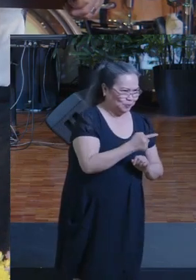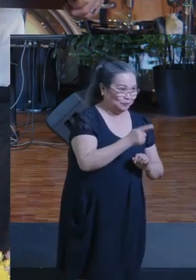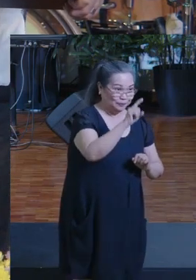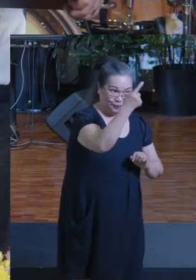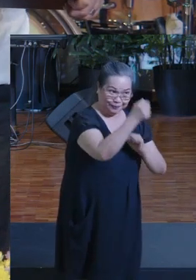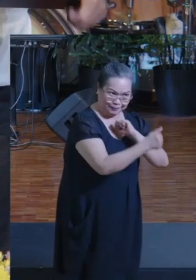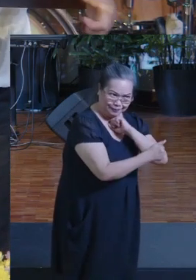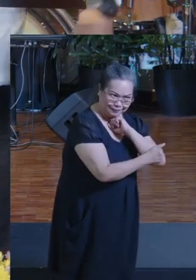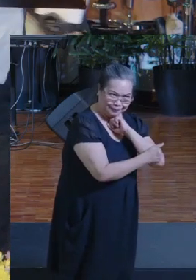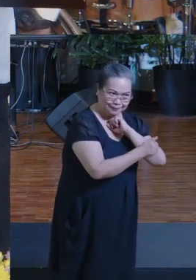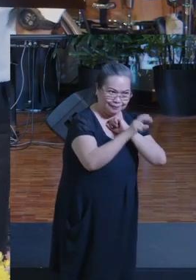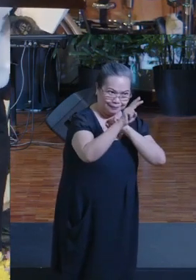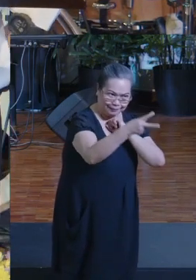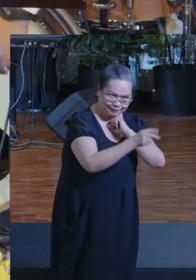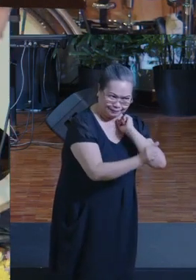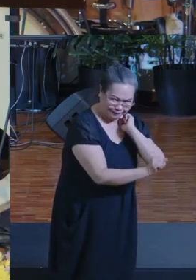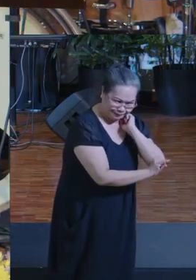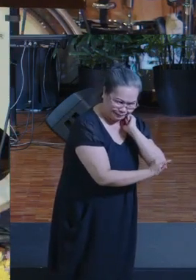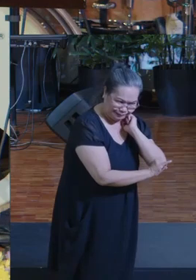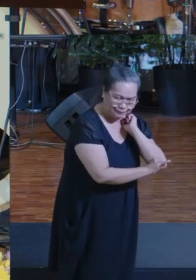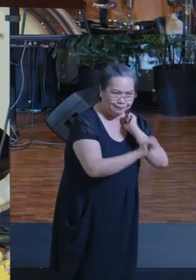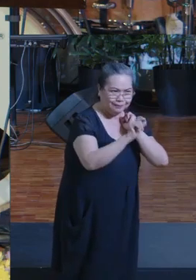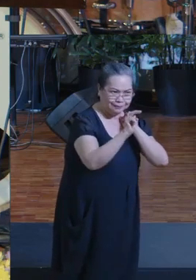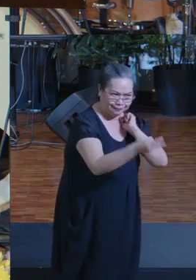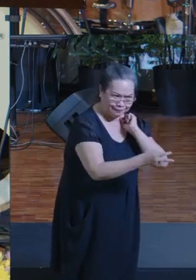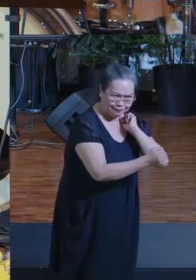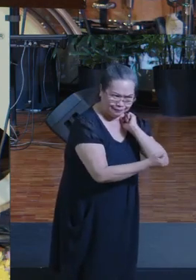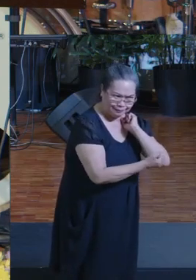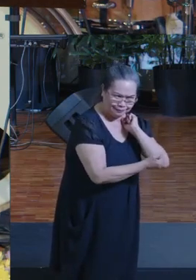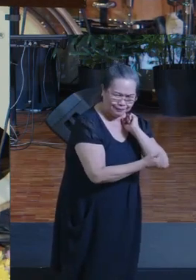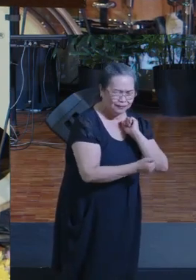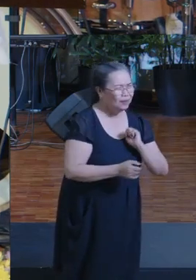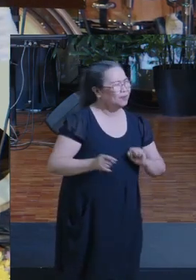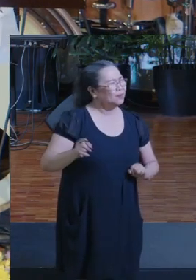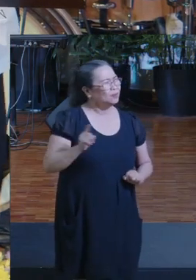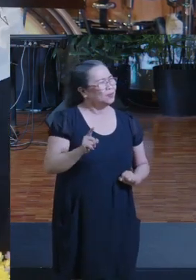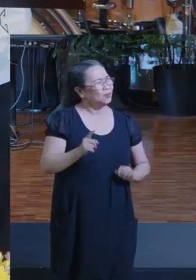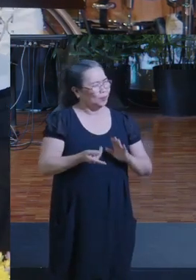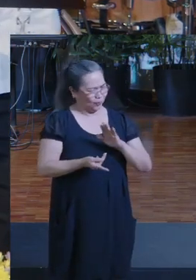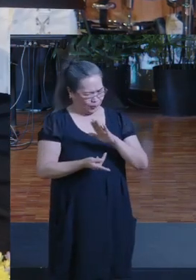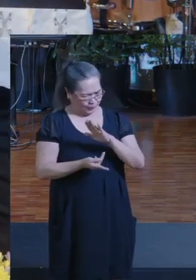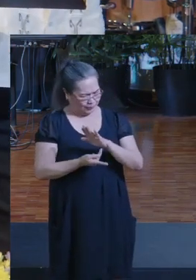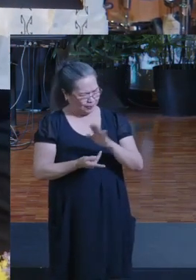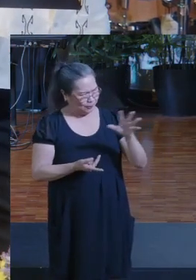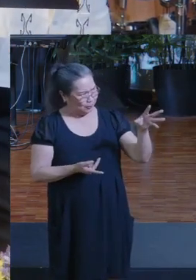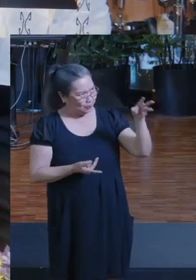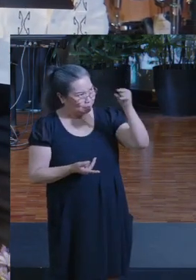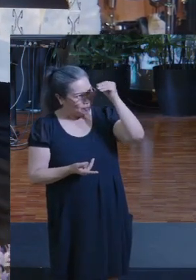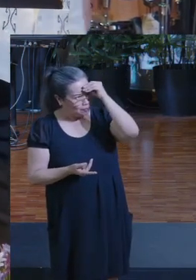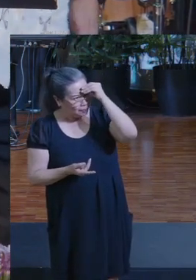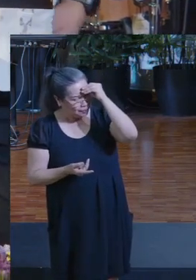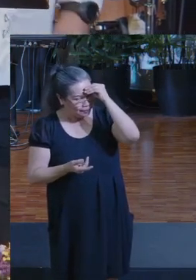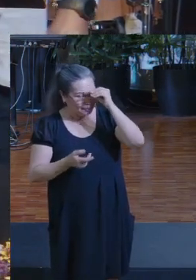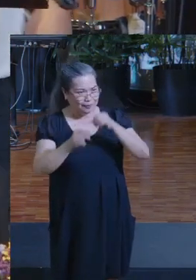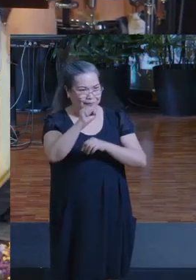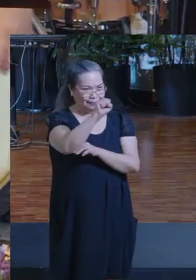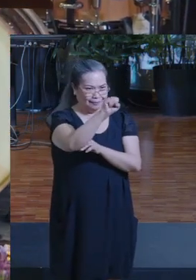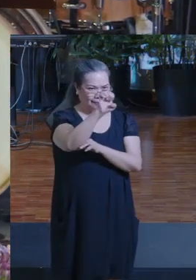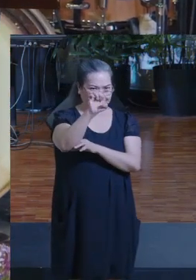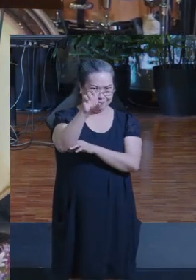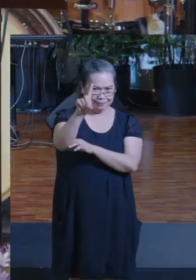pangako. Saan kaya nakuha ni Pablo yung konsepto ng offspring na seed na